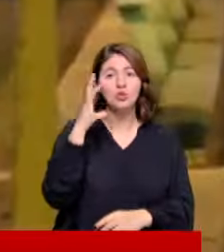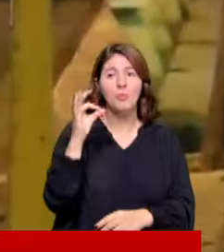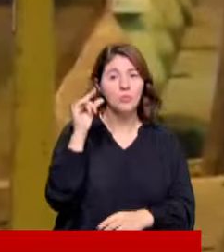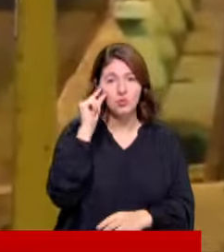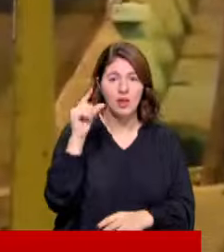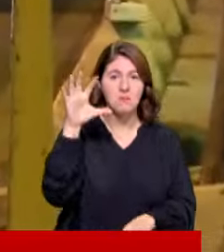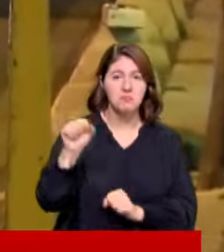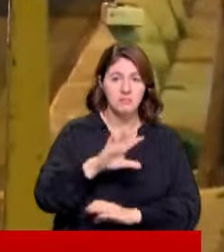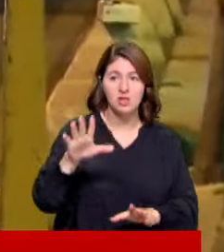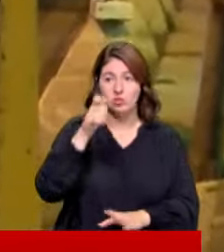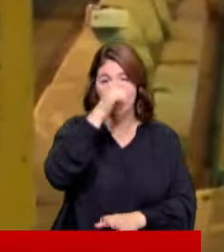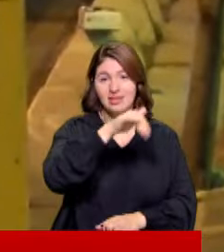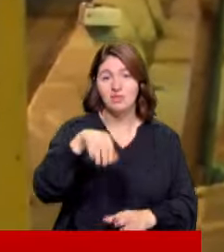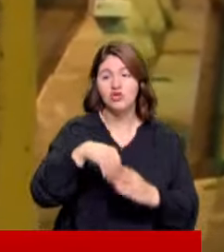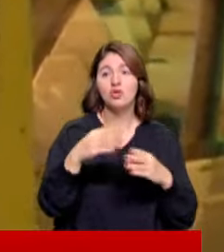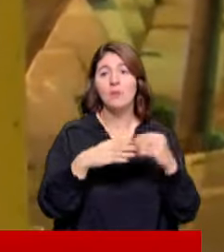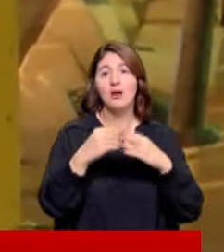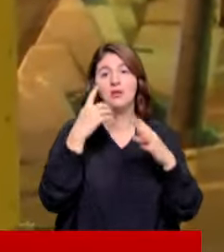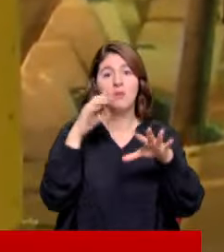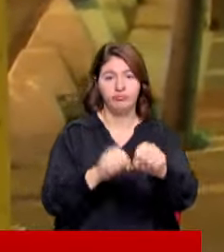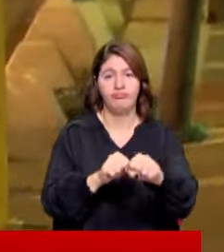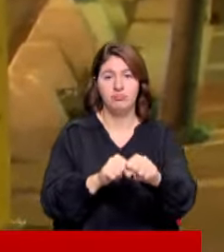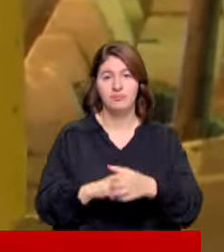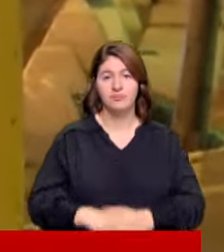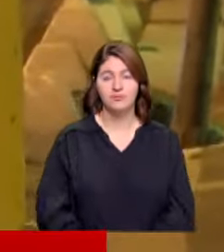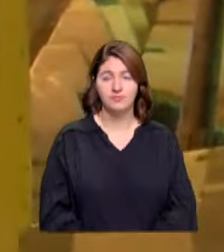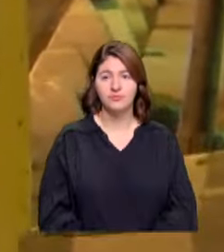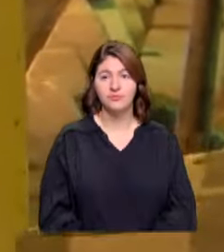yakalandı. Türkiye'ye getirilmek üzere Romanya'da gözaltına alındı.